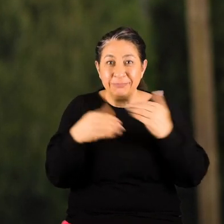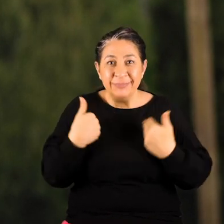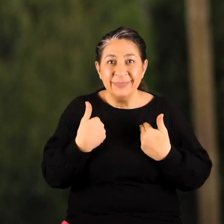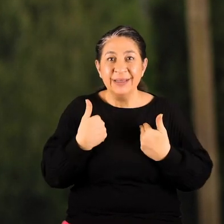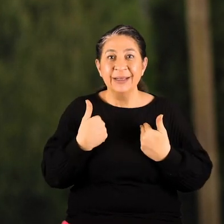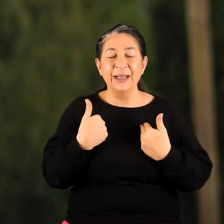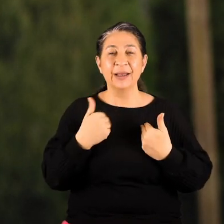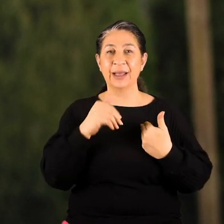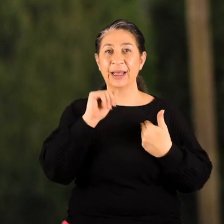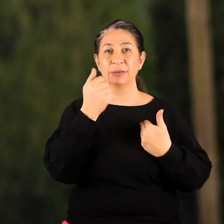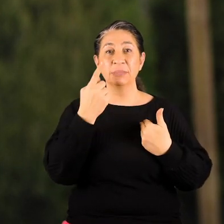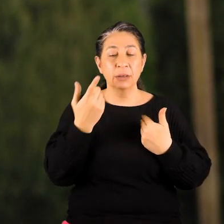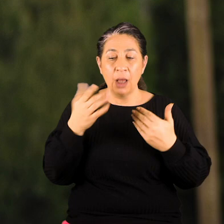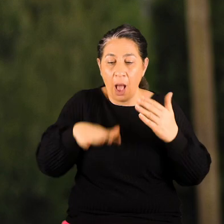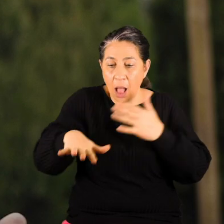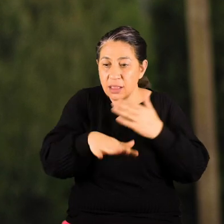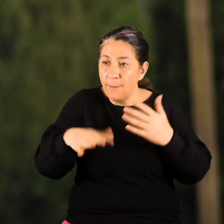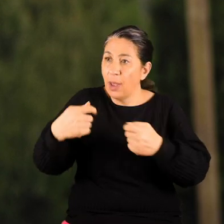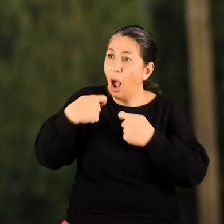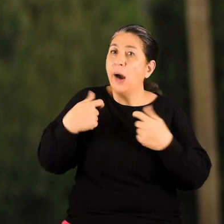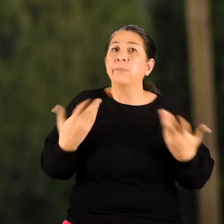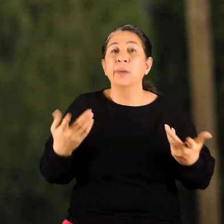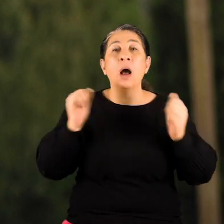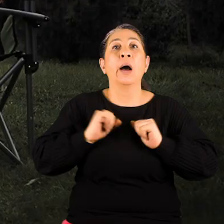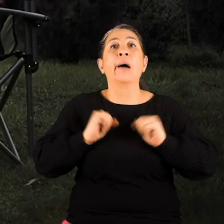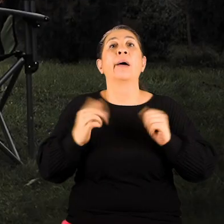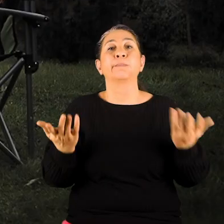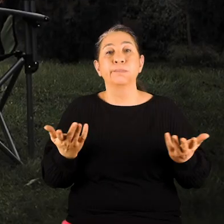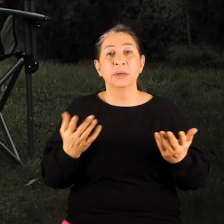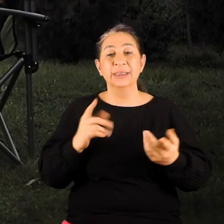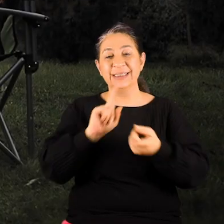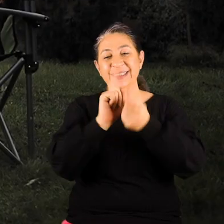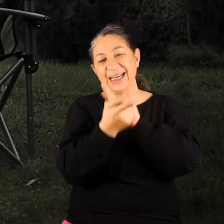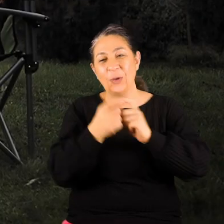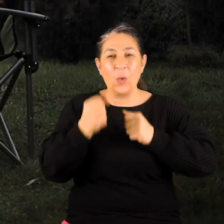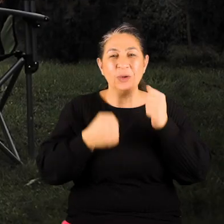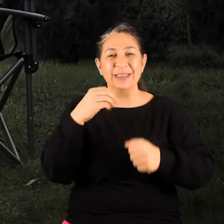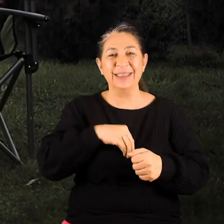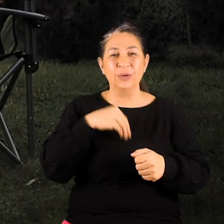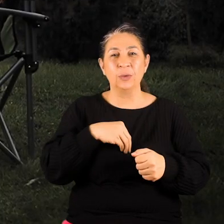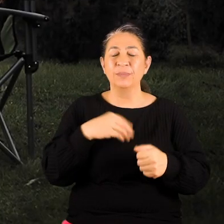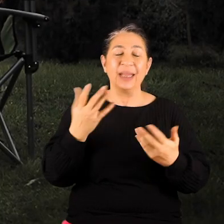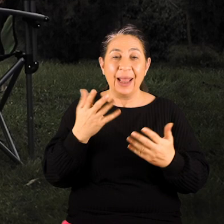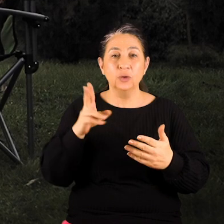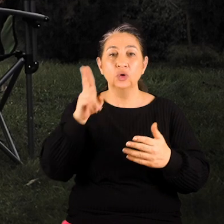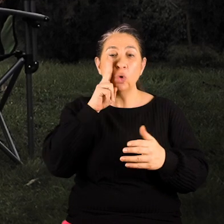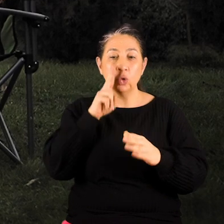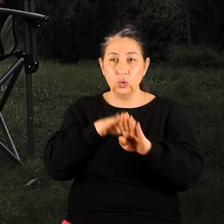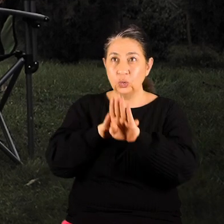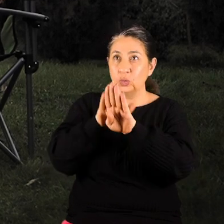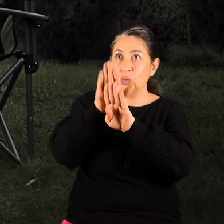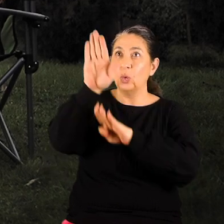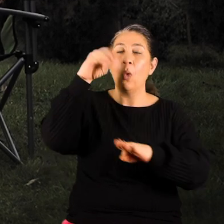ve hiçbir altyapım yok, hiçbir ona göre bir antrenmanım yok ve tersine koşacağımızı zannediyordum. Yani sonunda yokuş